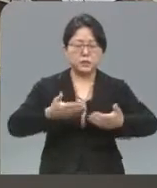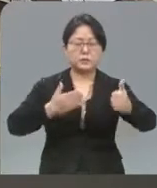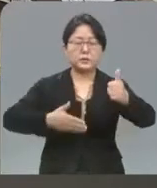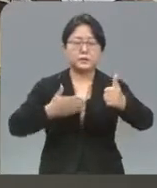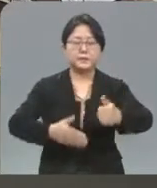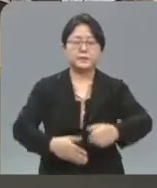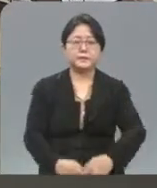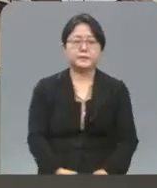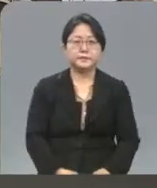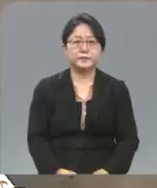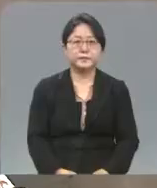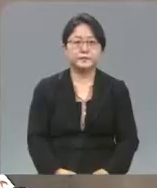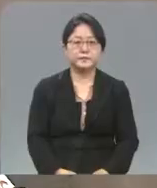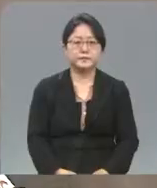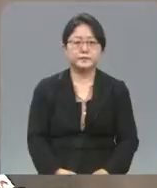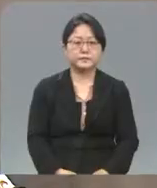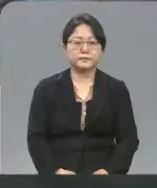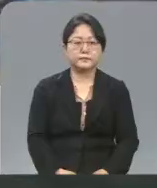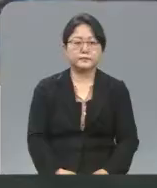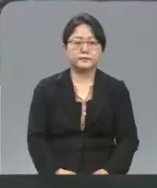호소했습니다.